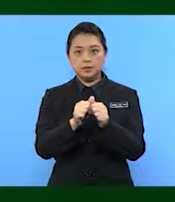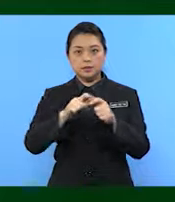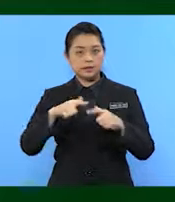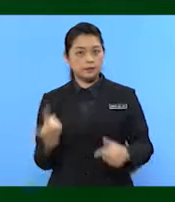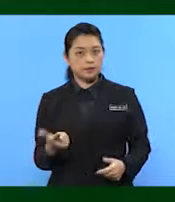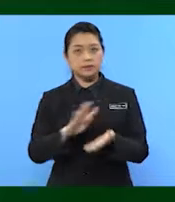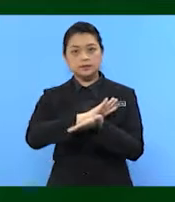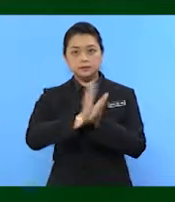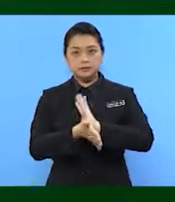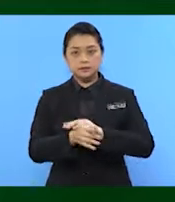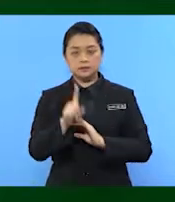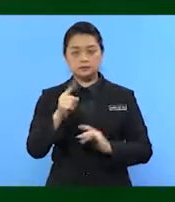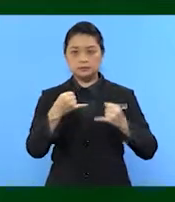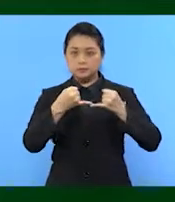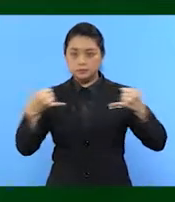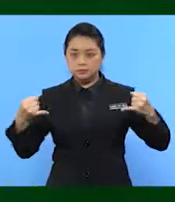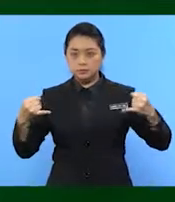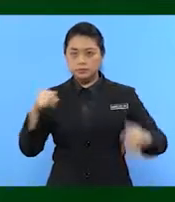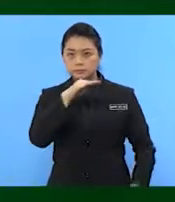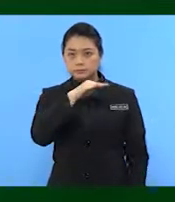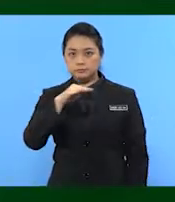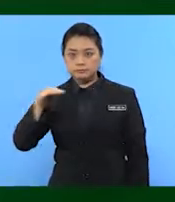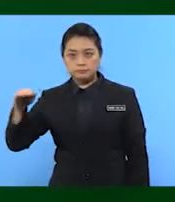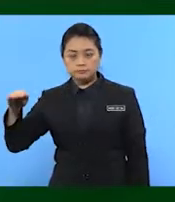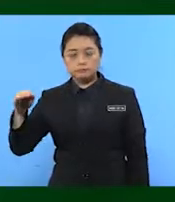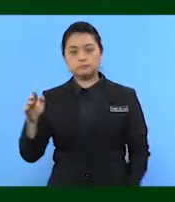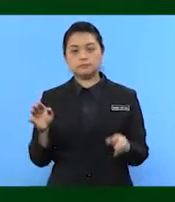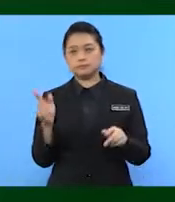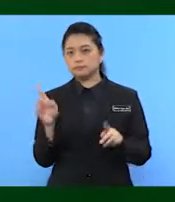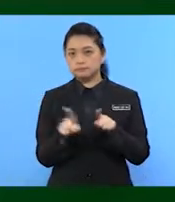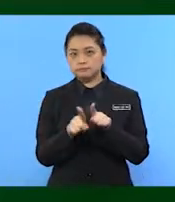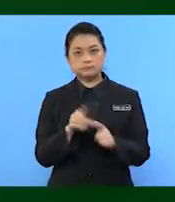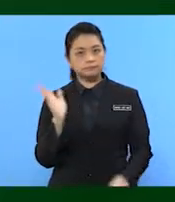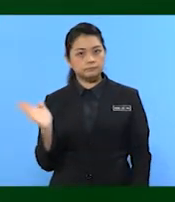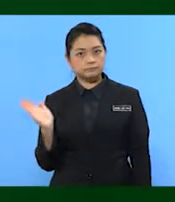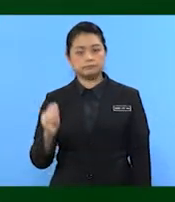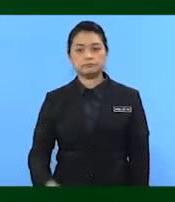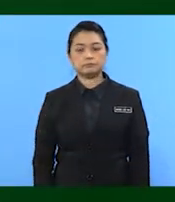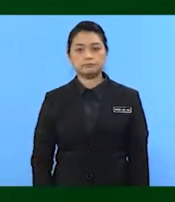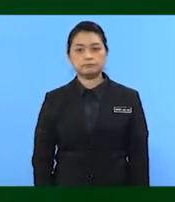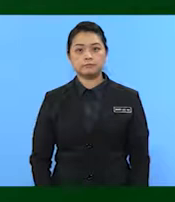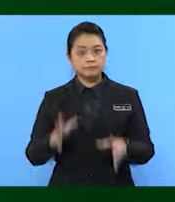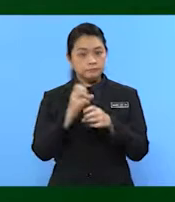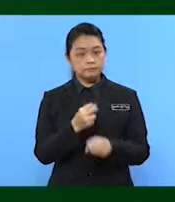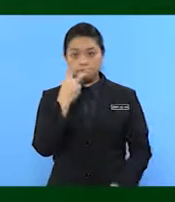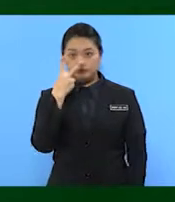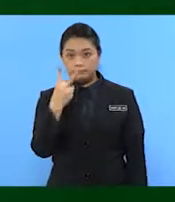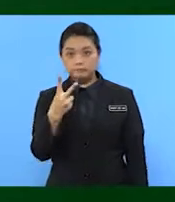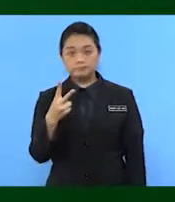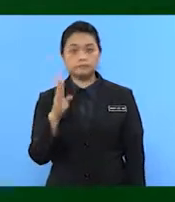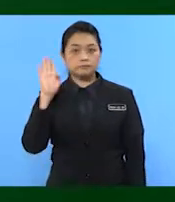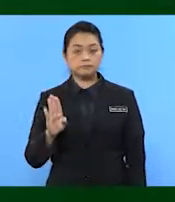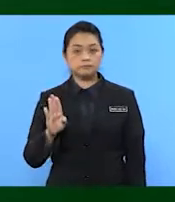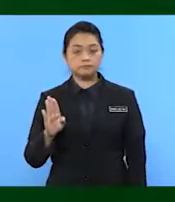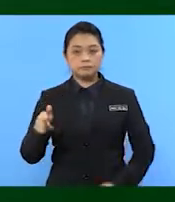menjadi satu garis lurus mengufuk seperti yang ditunjuk dalam rajah. Dapat diperhatikan bahawa panjang